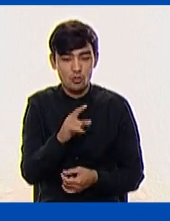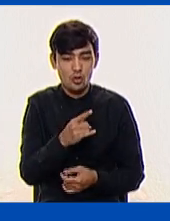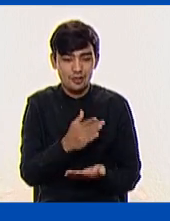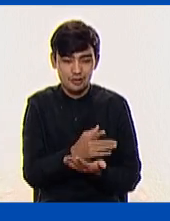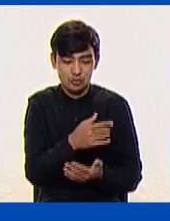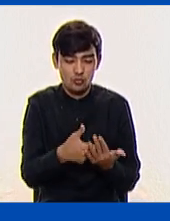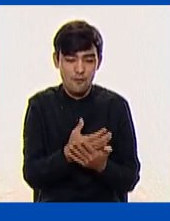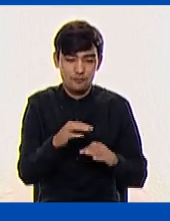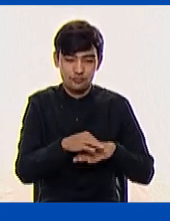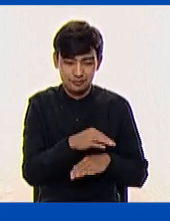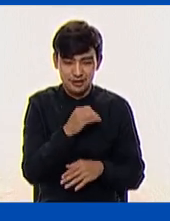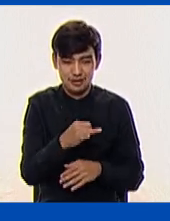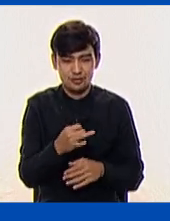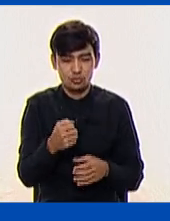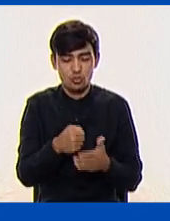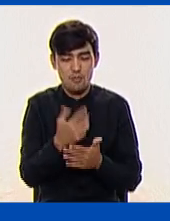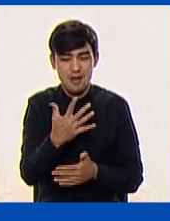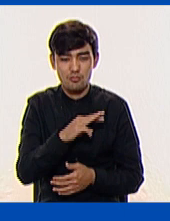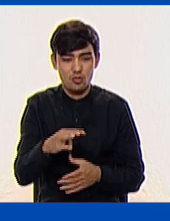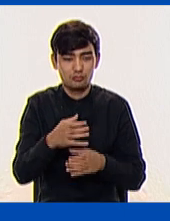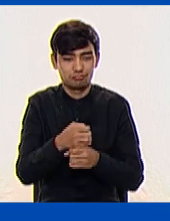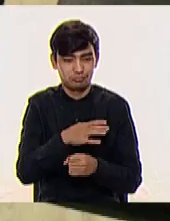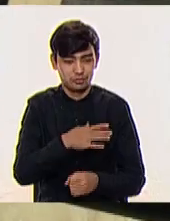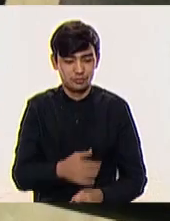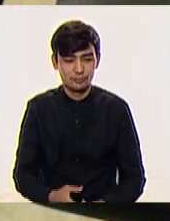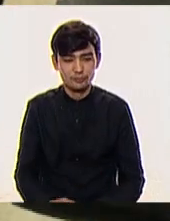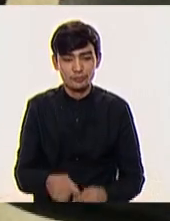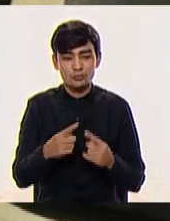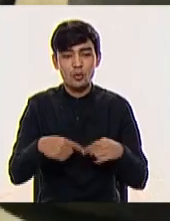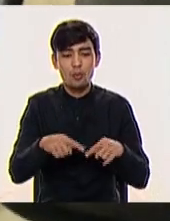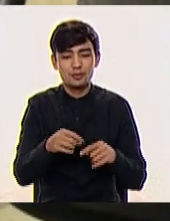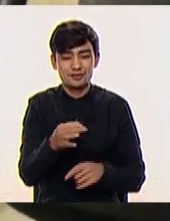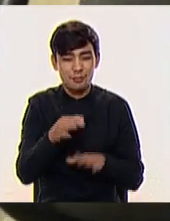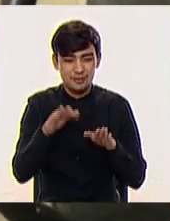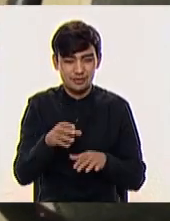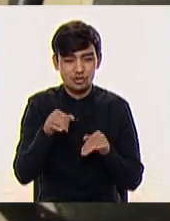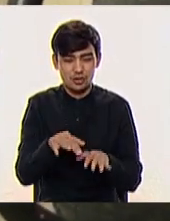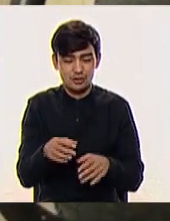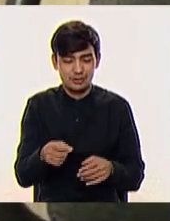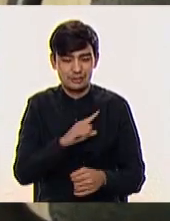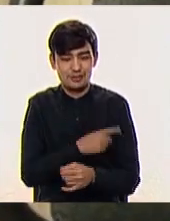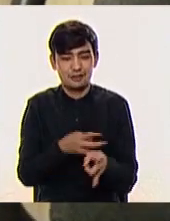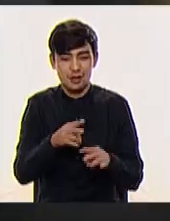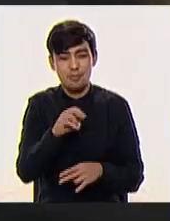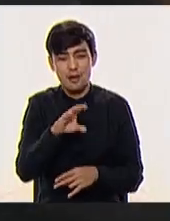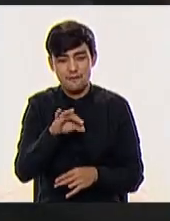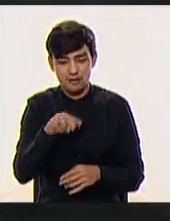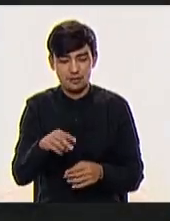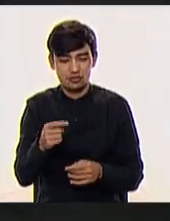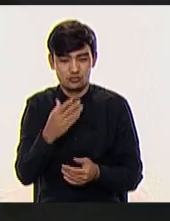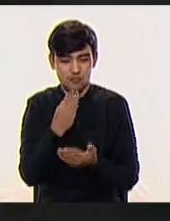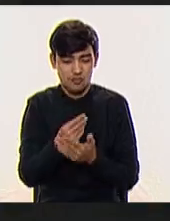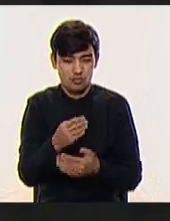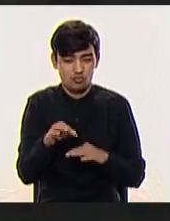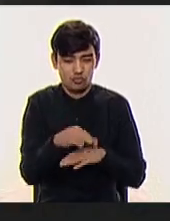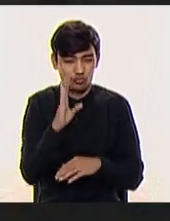ребенок в новом браке, сумму сократили до 5 миллионов. Областная апелляция оставила решение в силе. Павел в тот же день перевел на счет жены